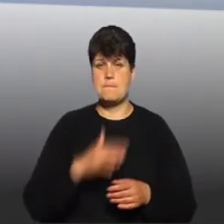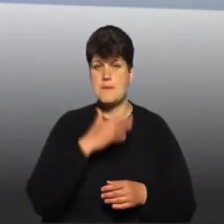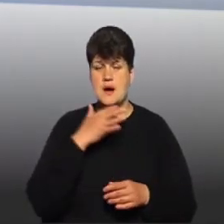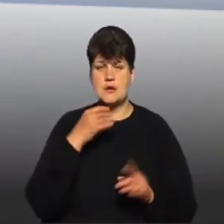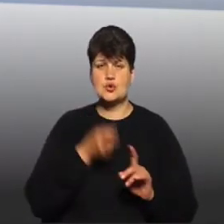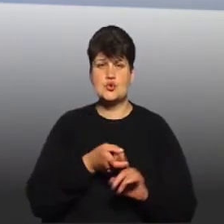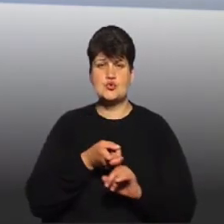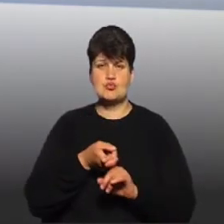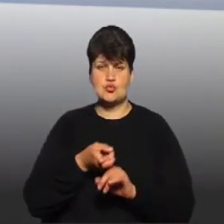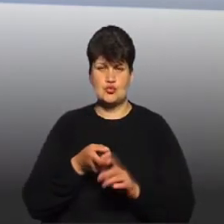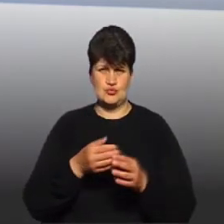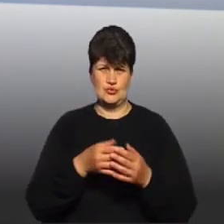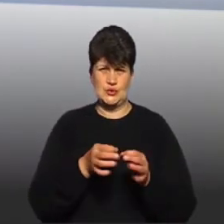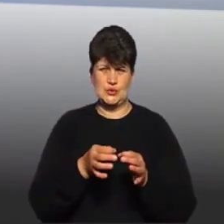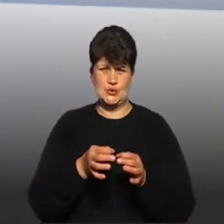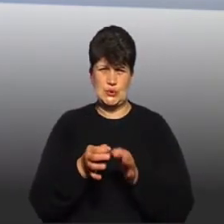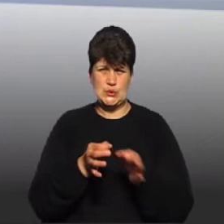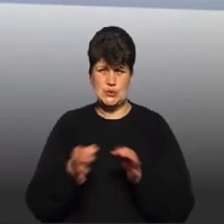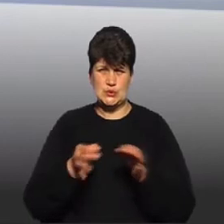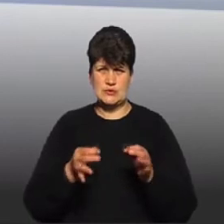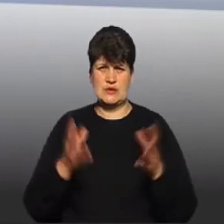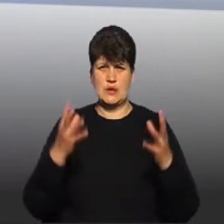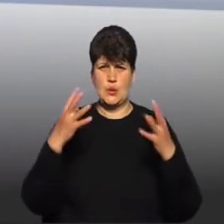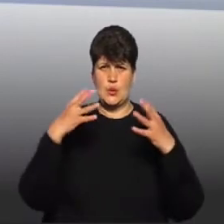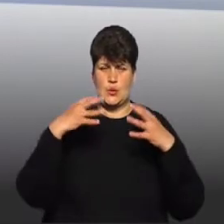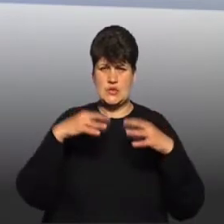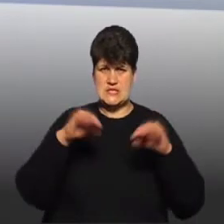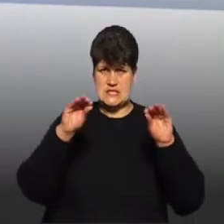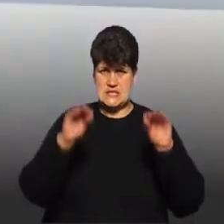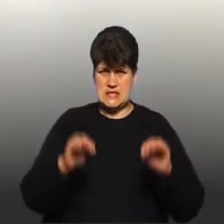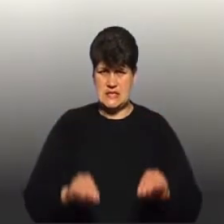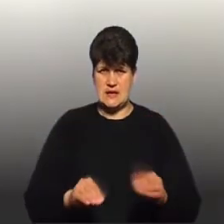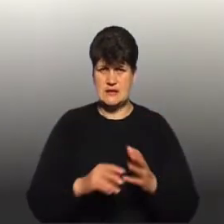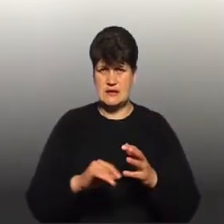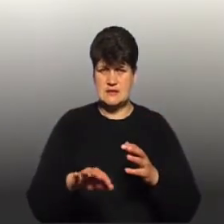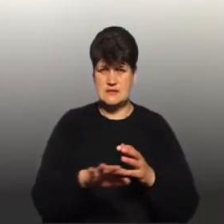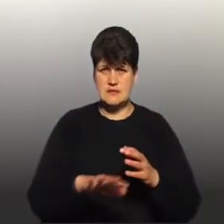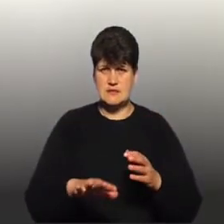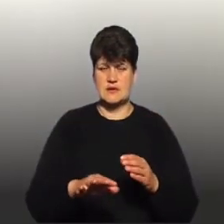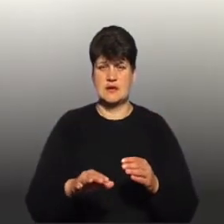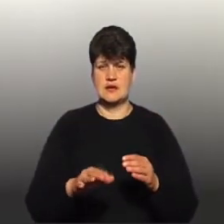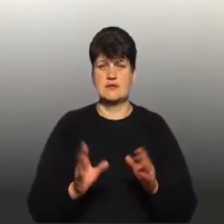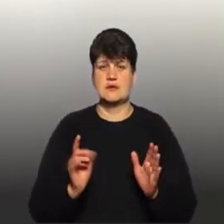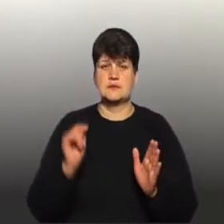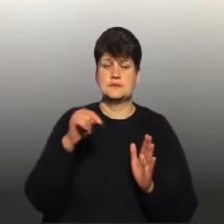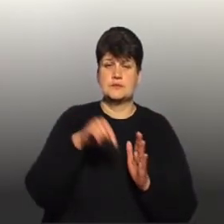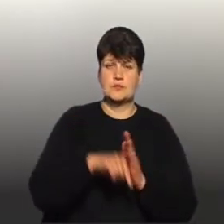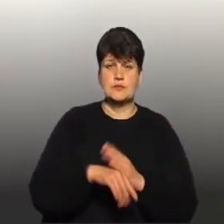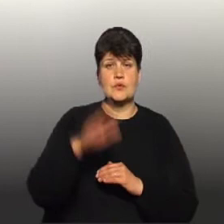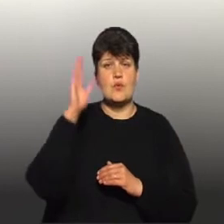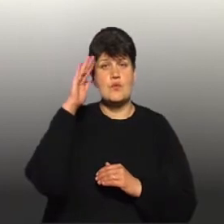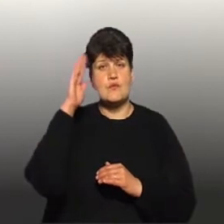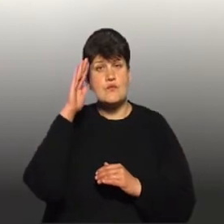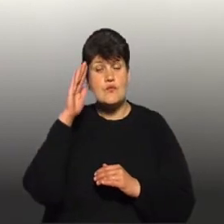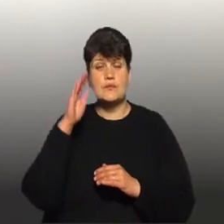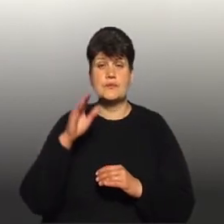осідають десь на поверхні ґрунту, вони залучаються в поверхневі води. Ну, не дай Бог, звичайно,